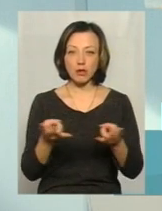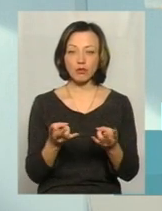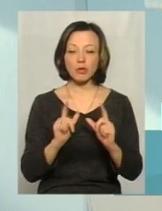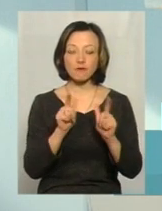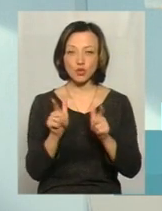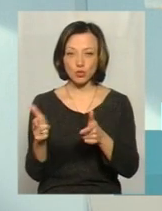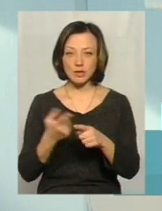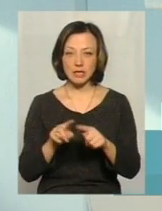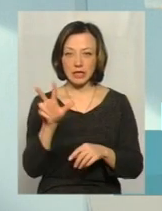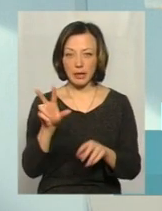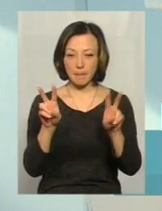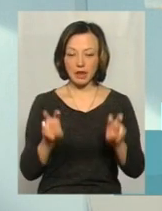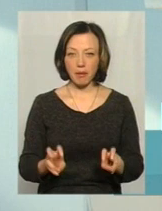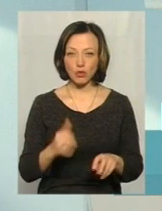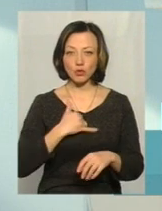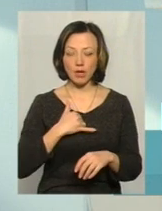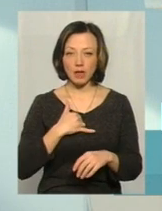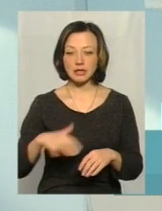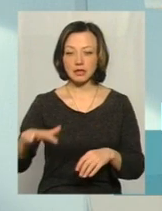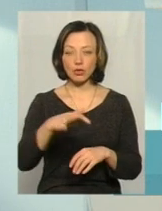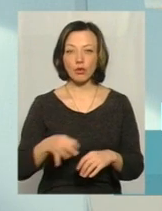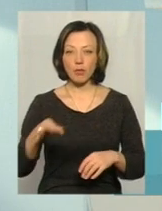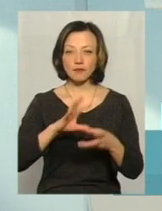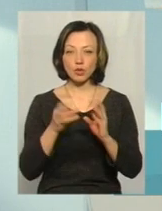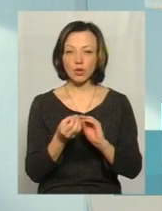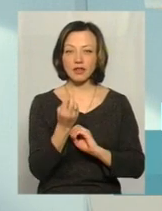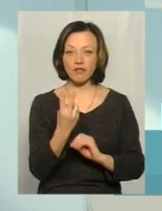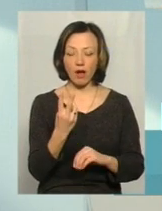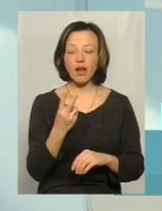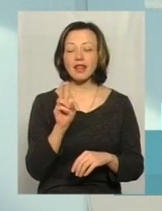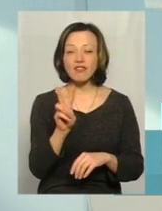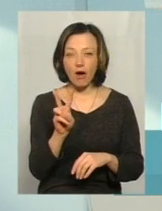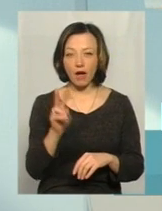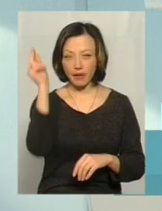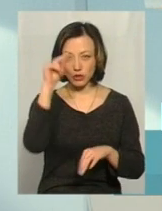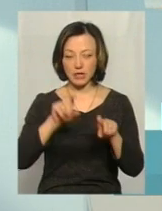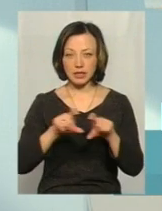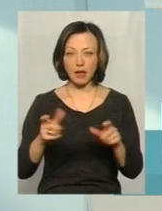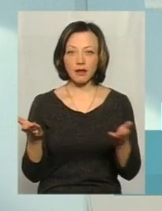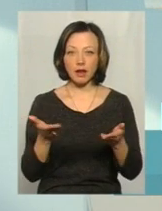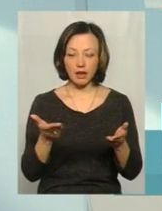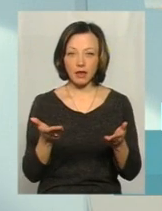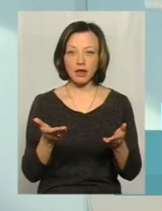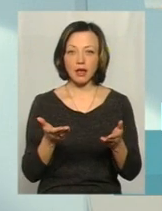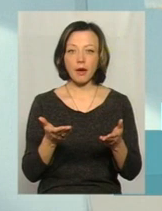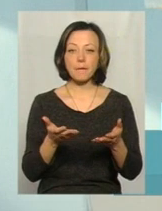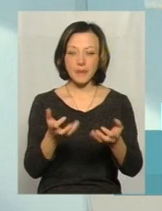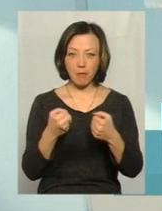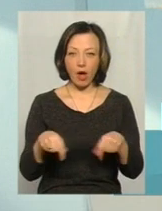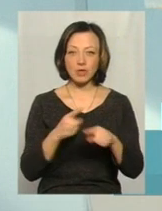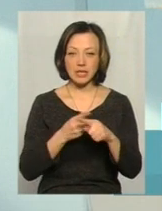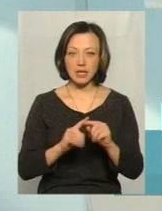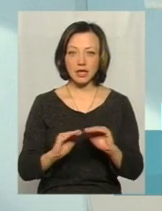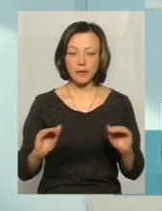вступі. Ці три предмети. В нас на території Хмельниччини всього два навчальних заклади, які опікуються такими дітьми.